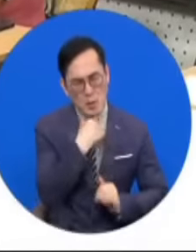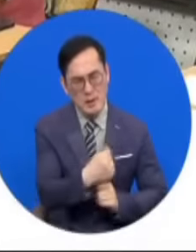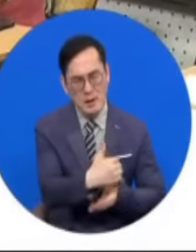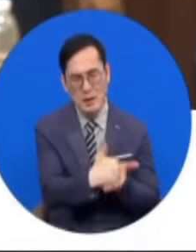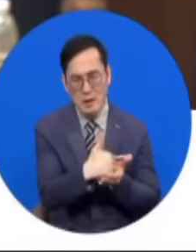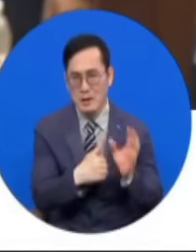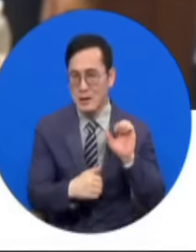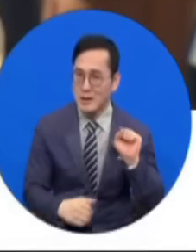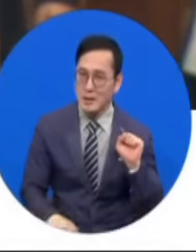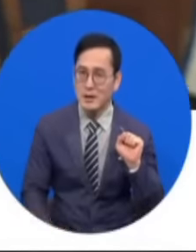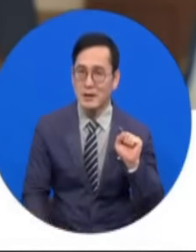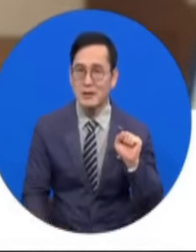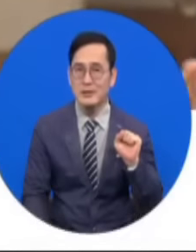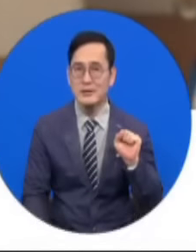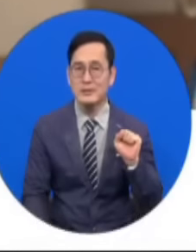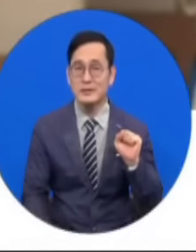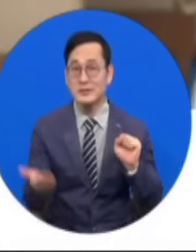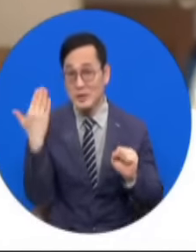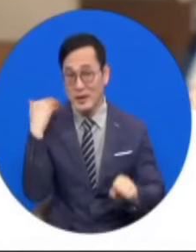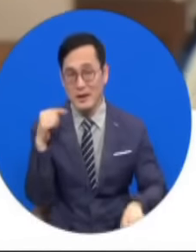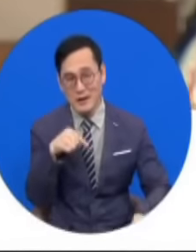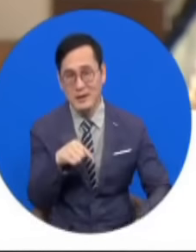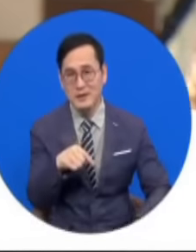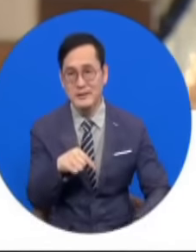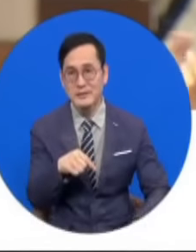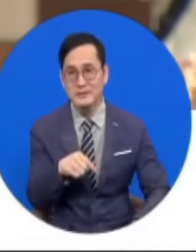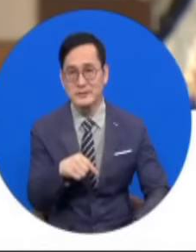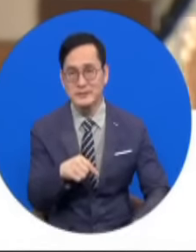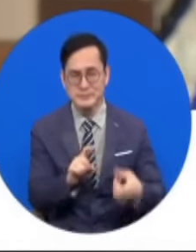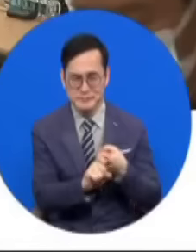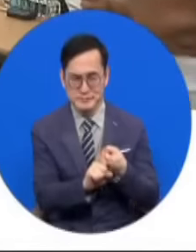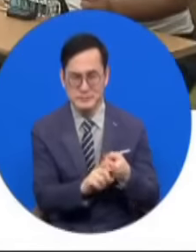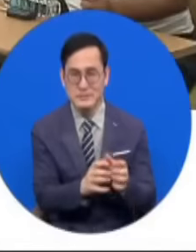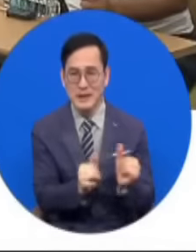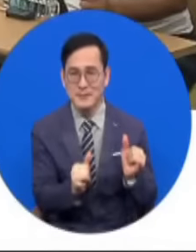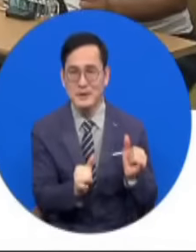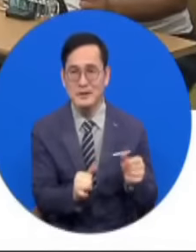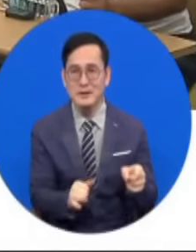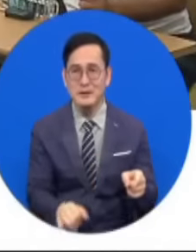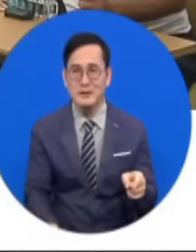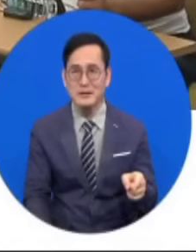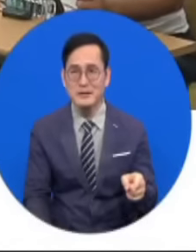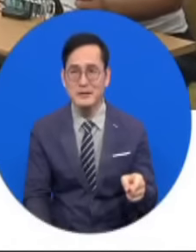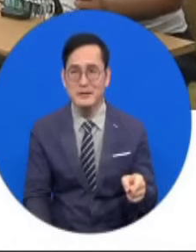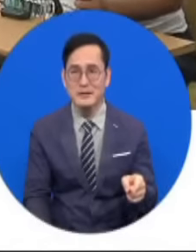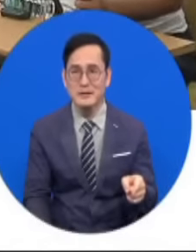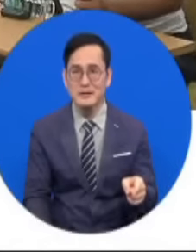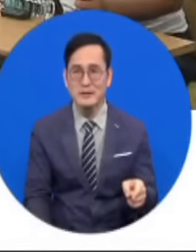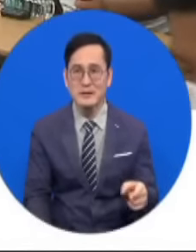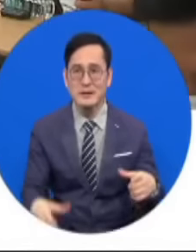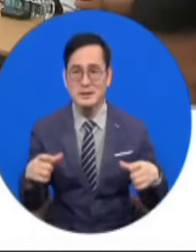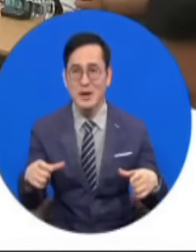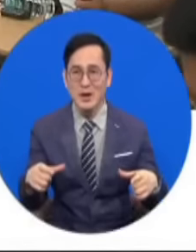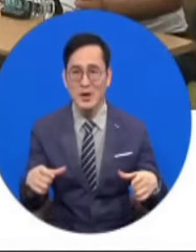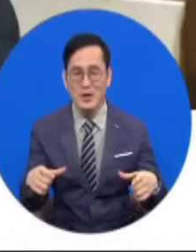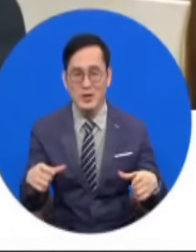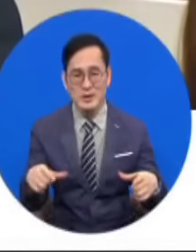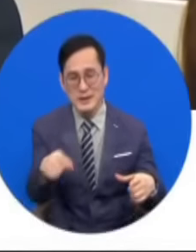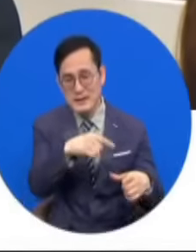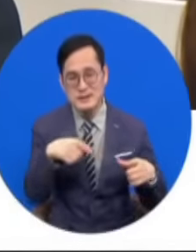100명이나 본인 또 물어봤어요 만나서 그 딸이라는 분에게 물어봤다 당신들하고 같은 부르가이 지역 몇 명이나 있냐 한 100명